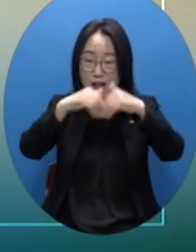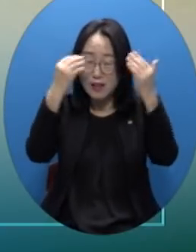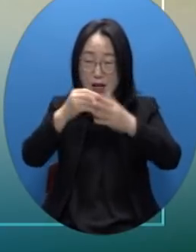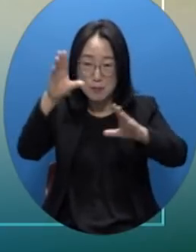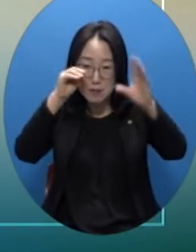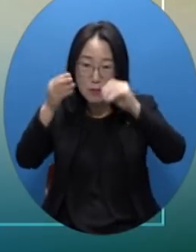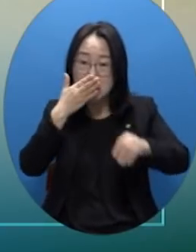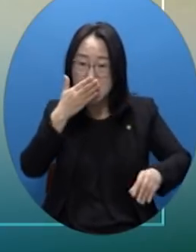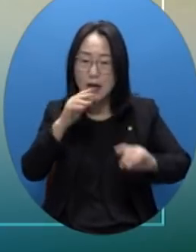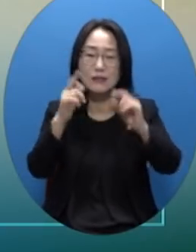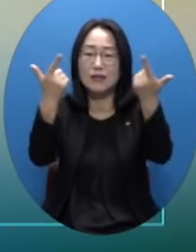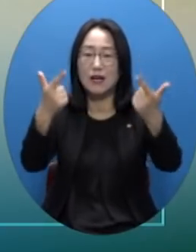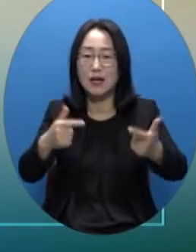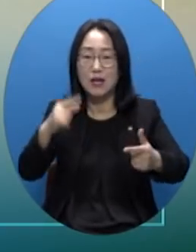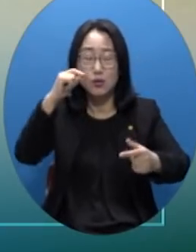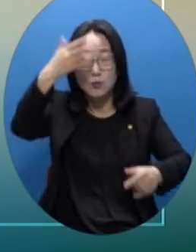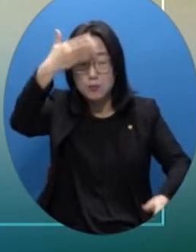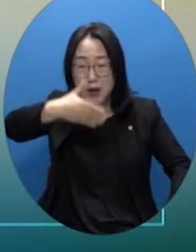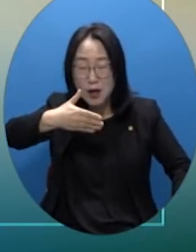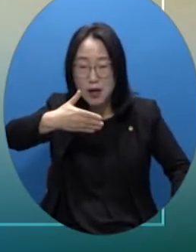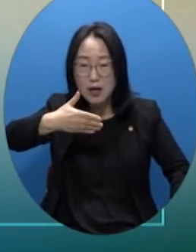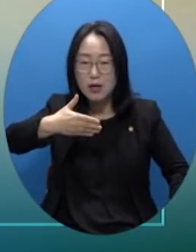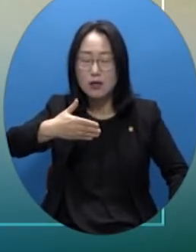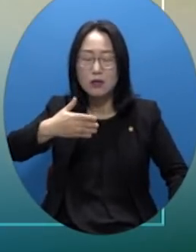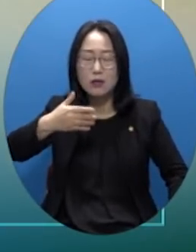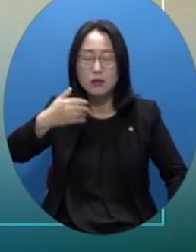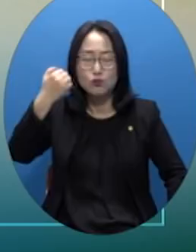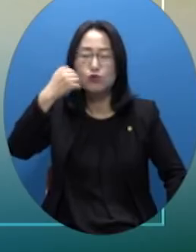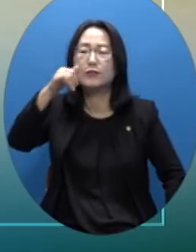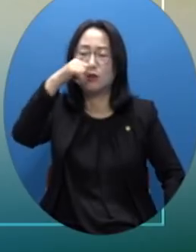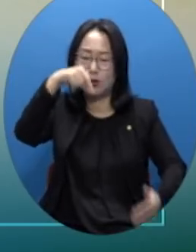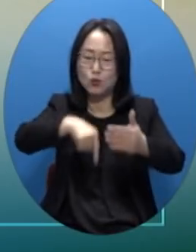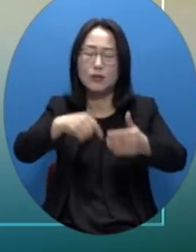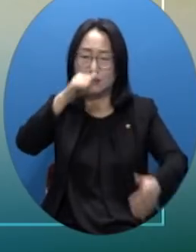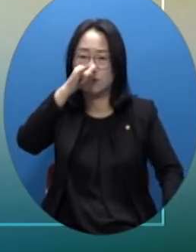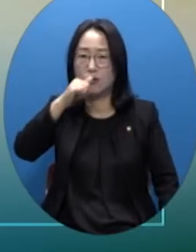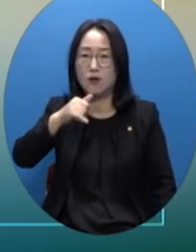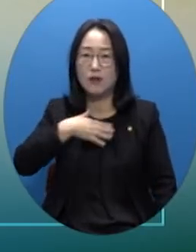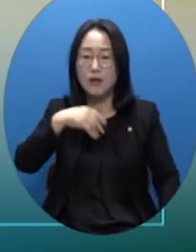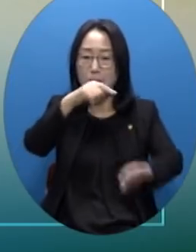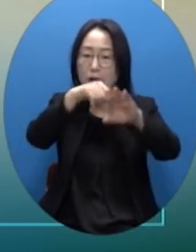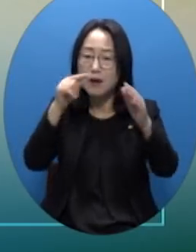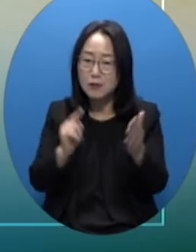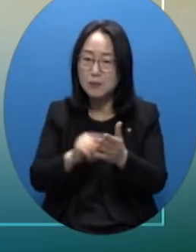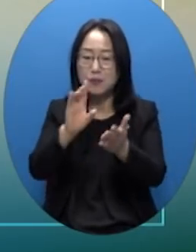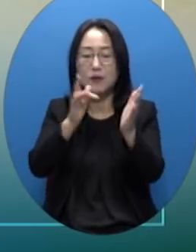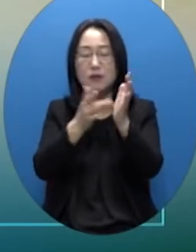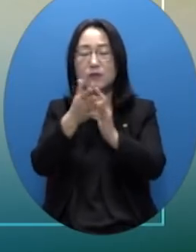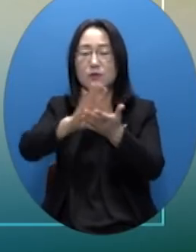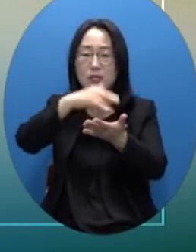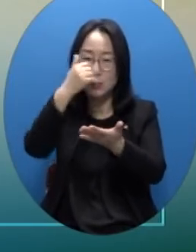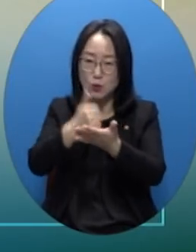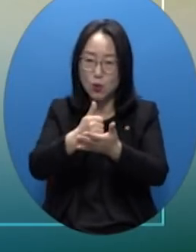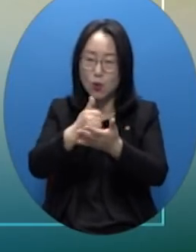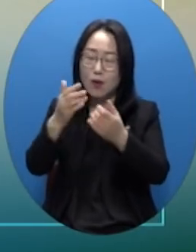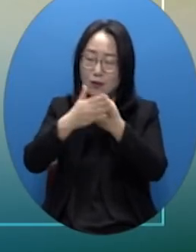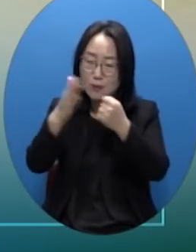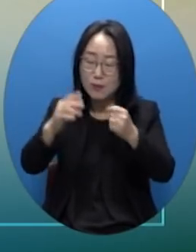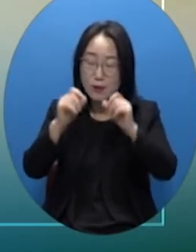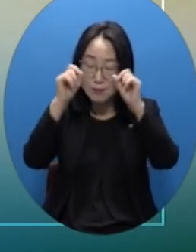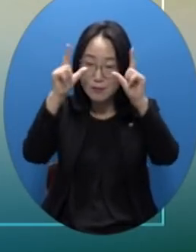아닙니다 눈이 가려진 잘도 있습니다 라는 내 마음과 예수 그리스도로 일해 볼 수